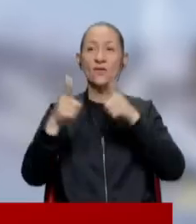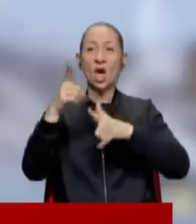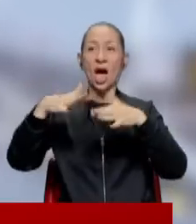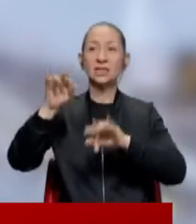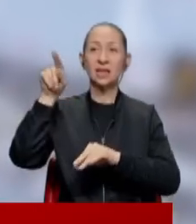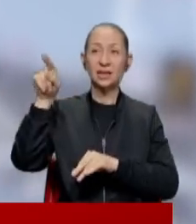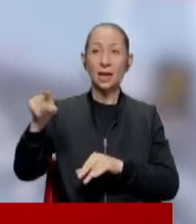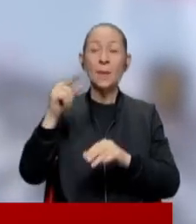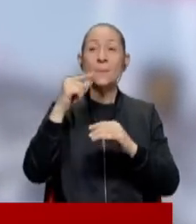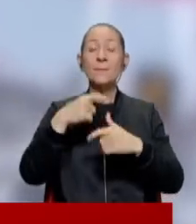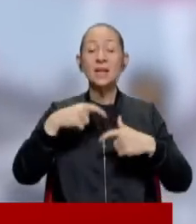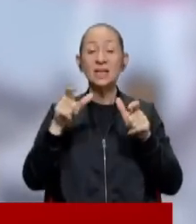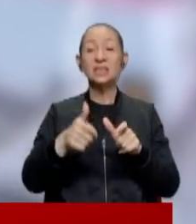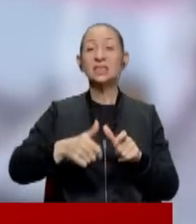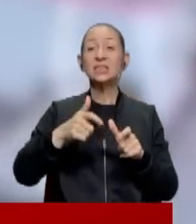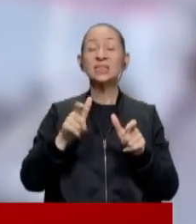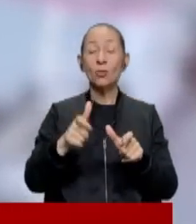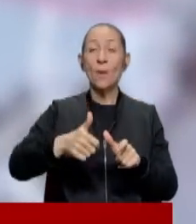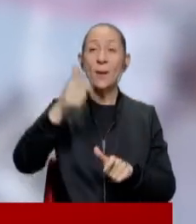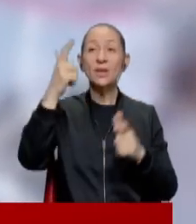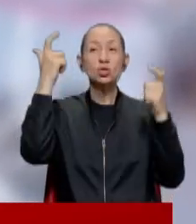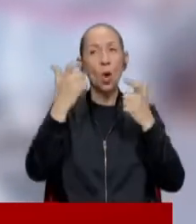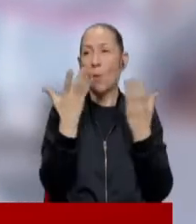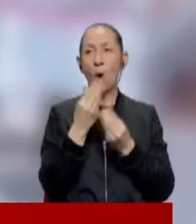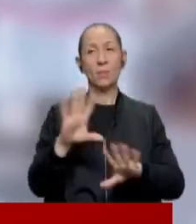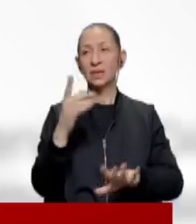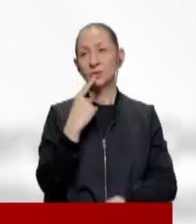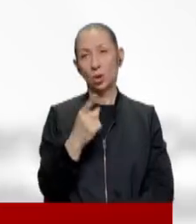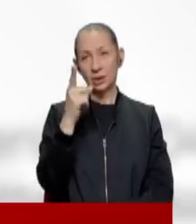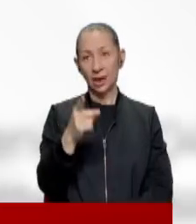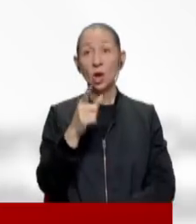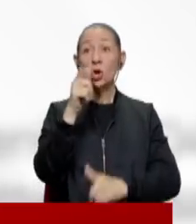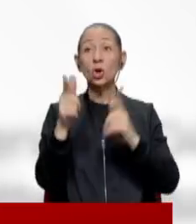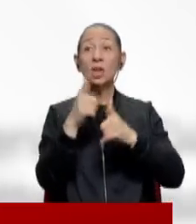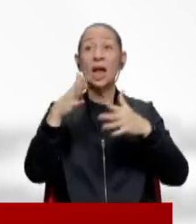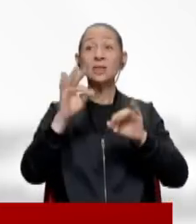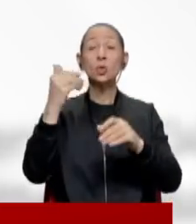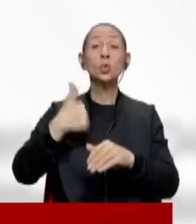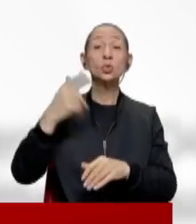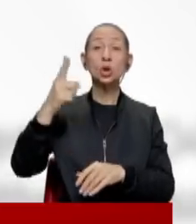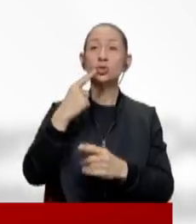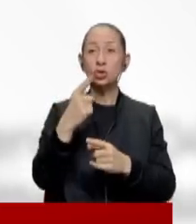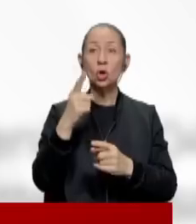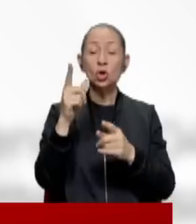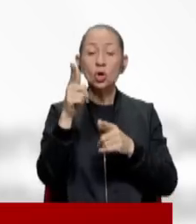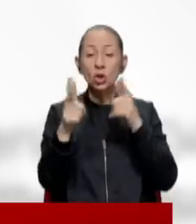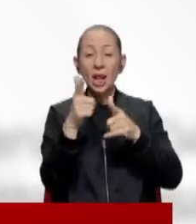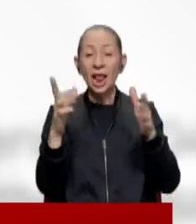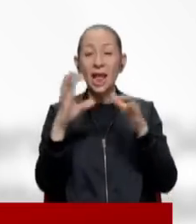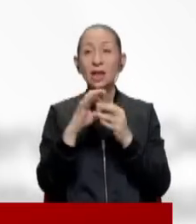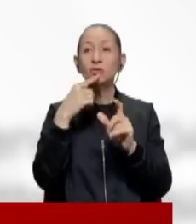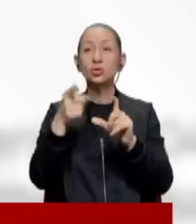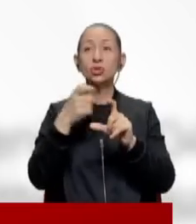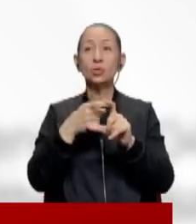hazırlandığını Milli Savunma Bakanlığının bir sorumluluğu olmadığını söyledi görüntüleri hazırlayan kuruluşta söz konusu görüntülerle ilgili